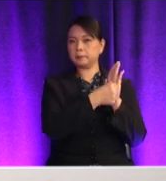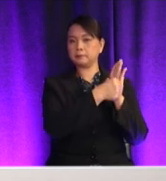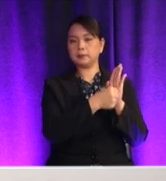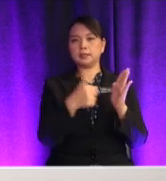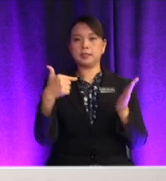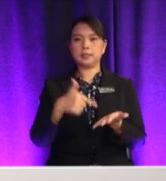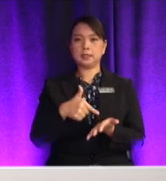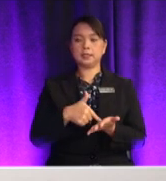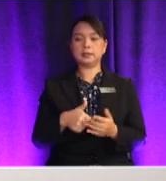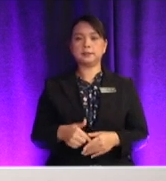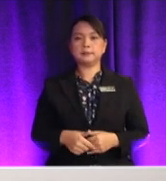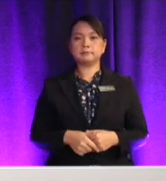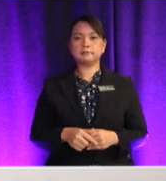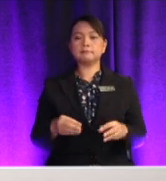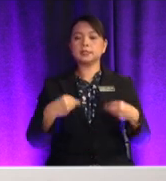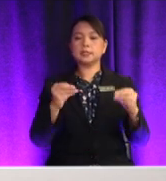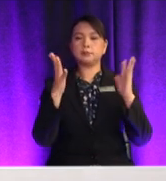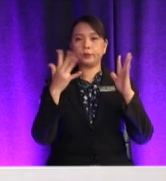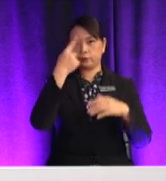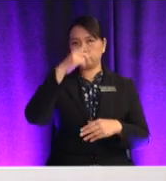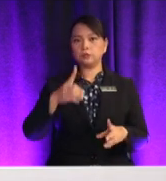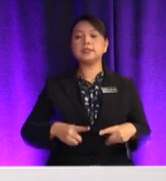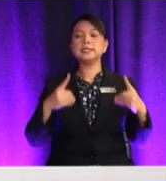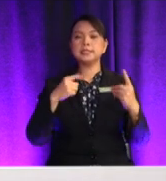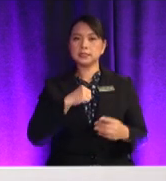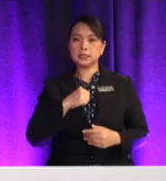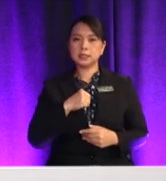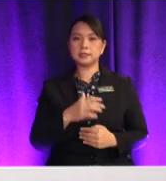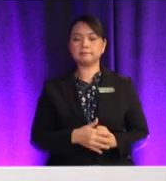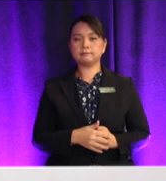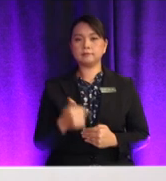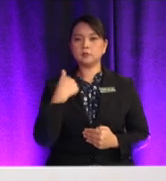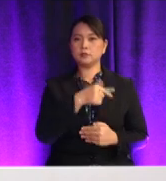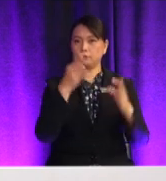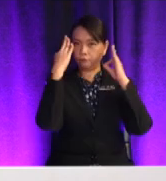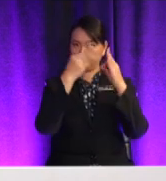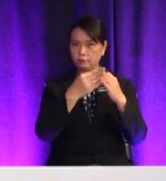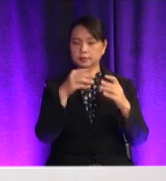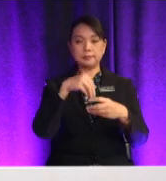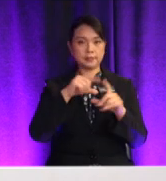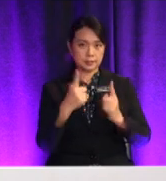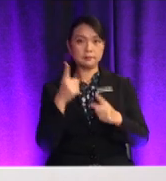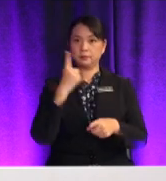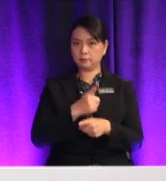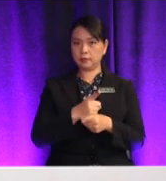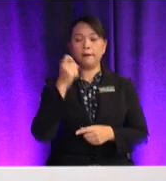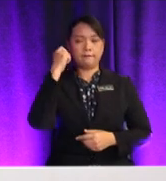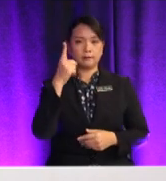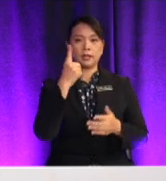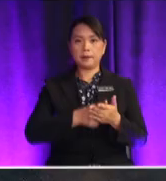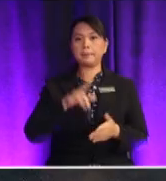Alright, berita makan kepada diri masing-masing. Itulah terbaik kan. Sekiranya kita fokus di dalam kelas, cikgu, faham apa yang diajarkan